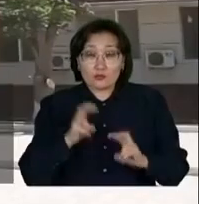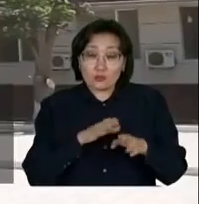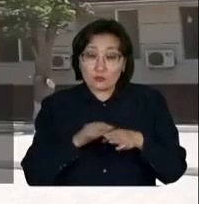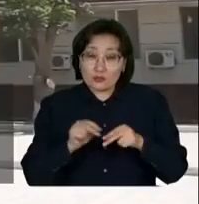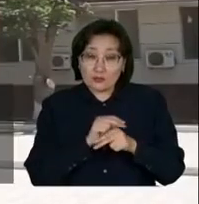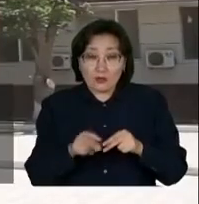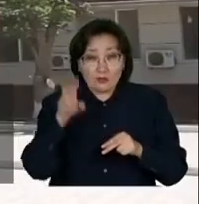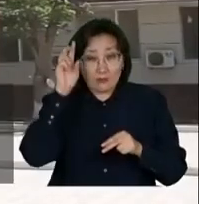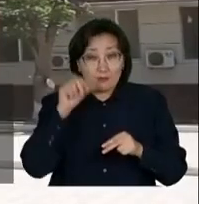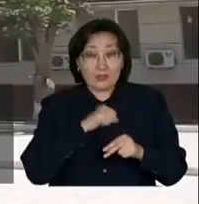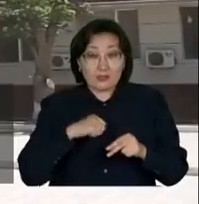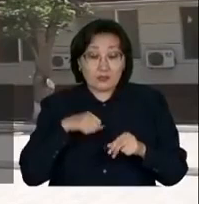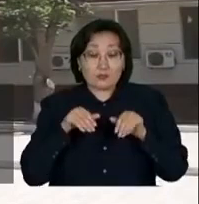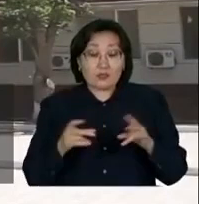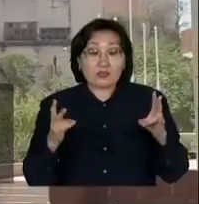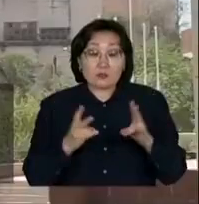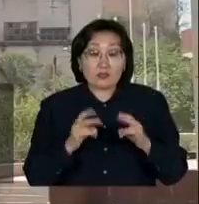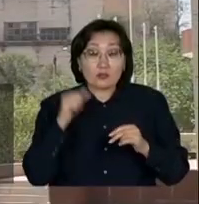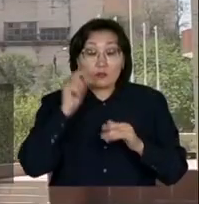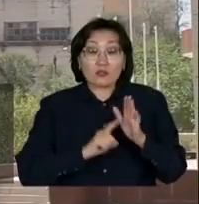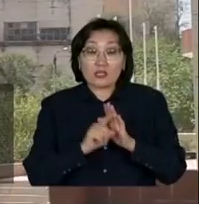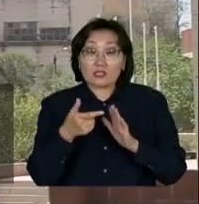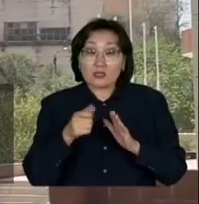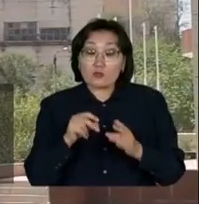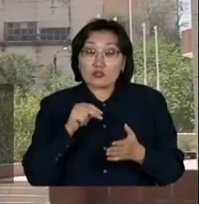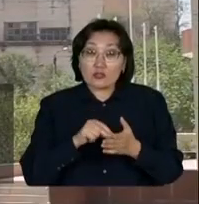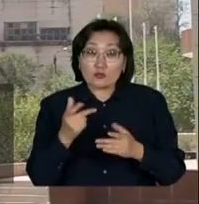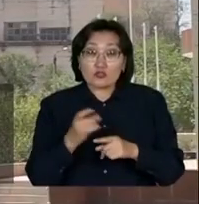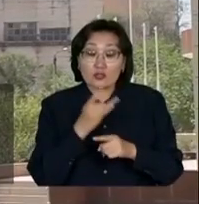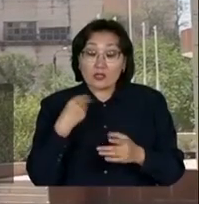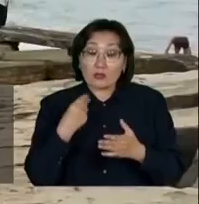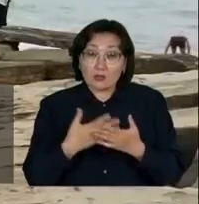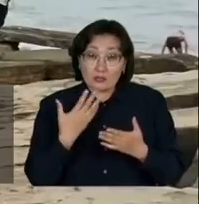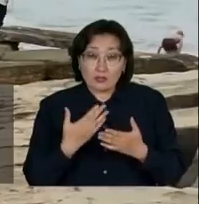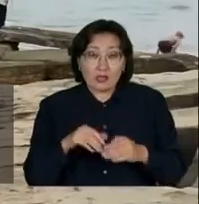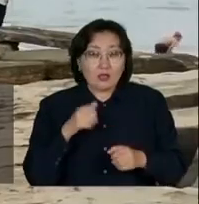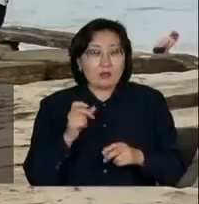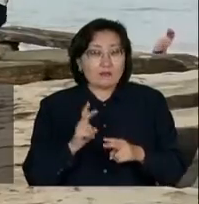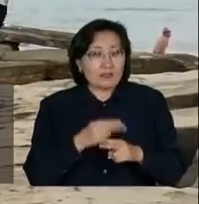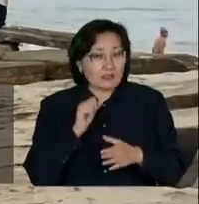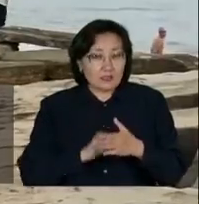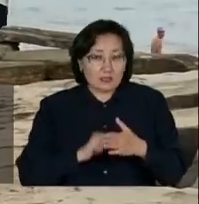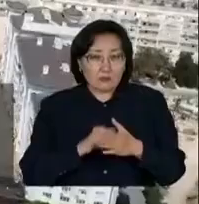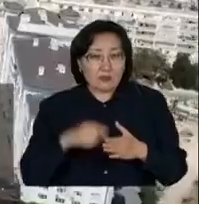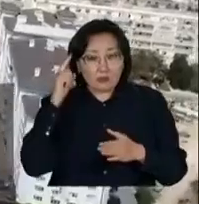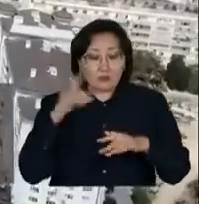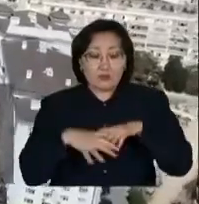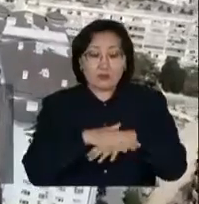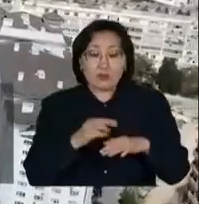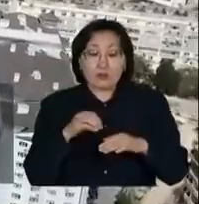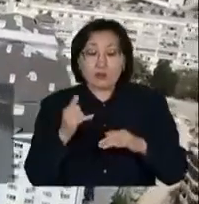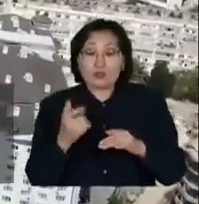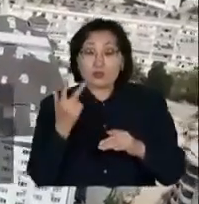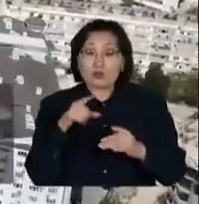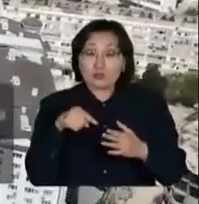алу қажет деді. Сондай ақ жыл басынан бері көгілдір отын бағасының үш рет көтерілуін негізсіз деп есептейтін халық Маңғыстаудағы осы